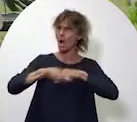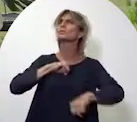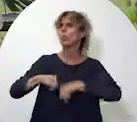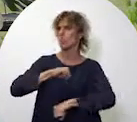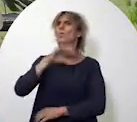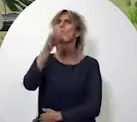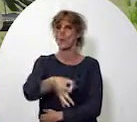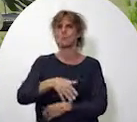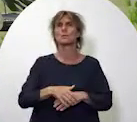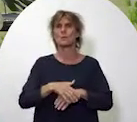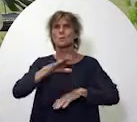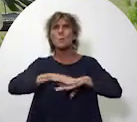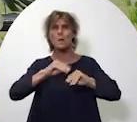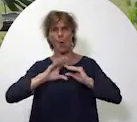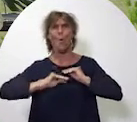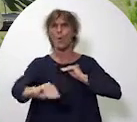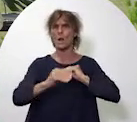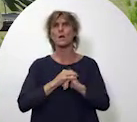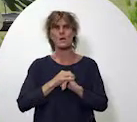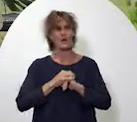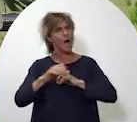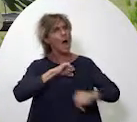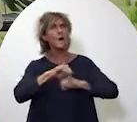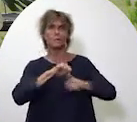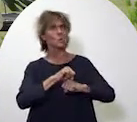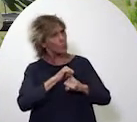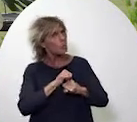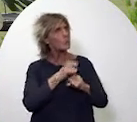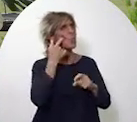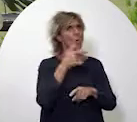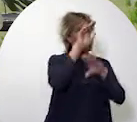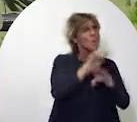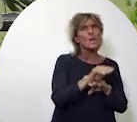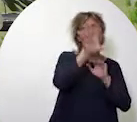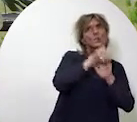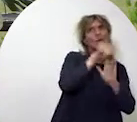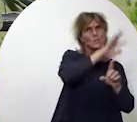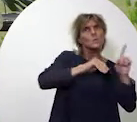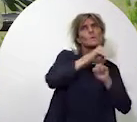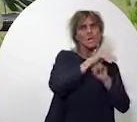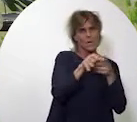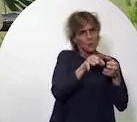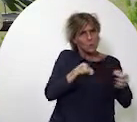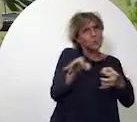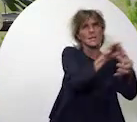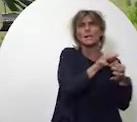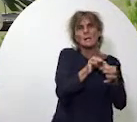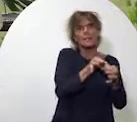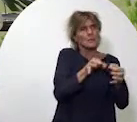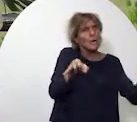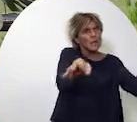mais d'actions une action résolue pour préserver notre modèle social notre solidarité